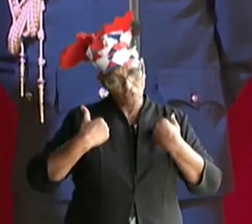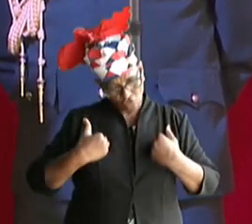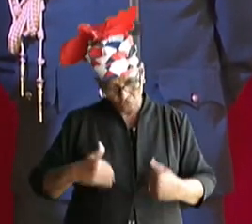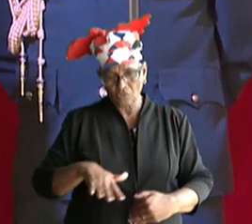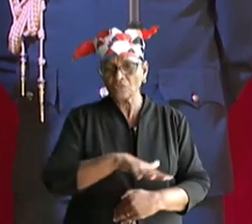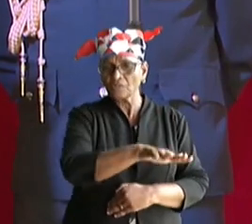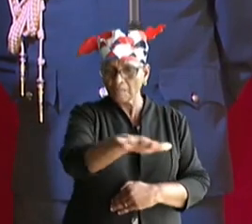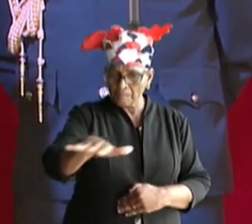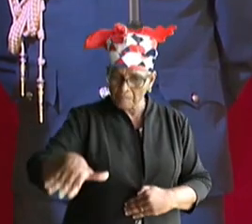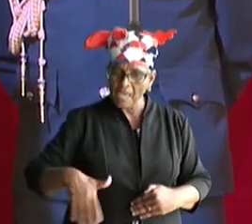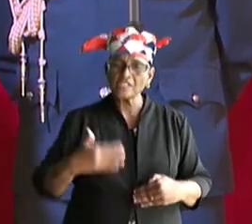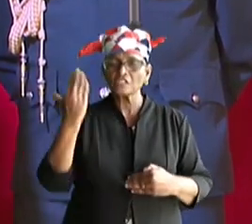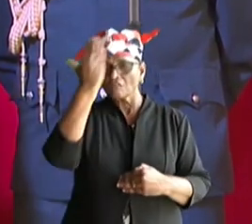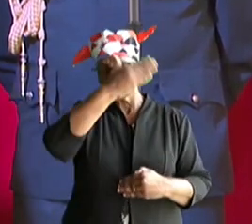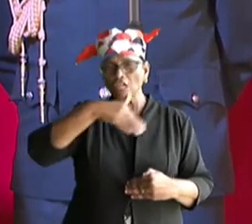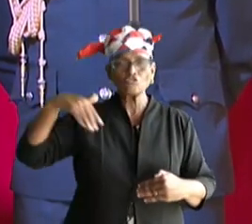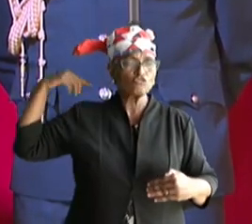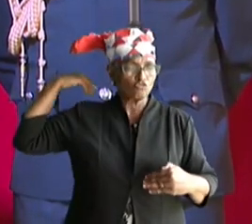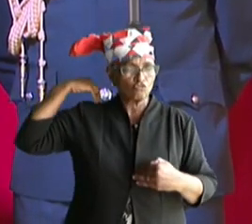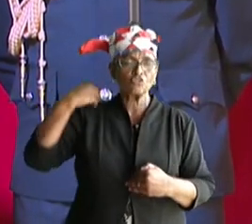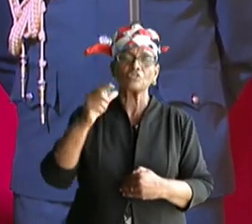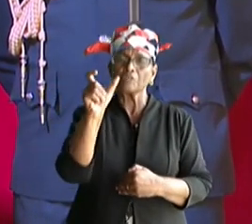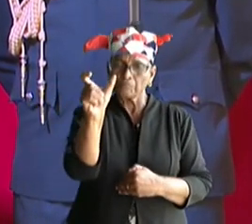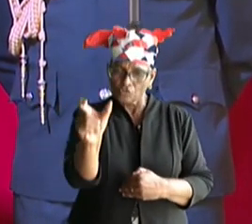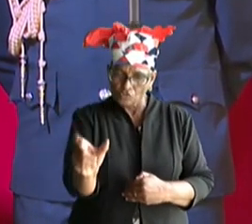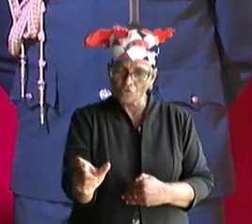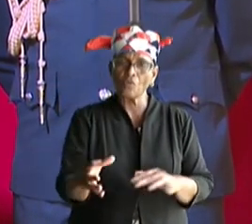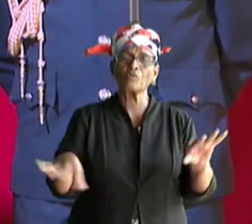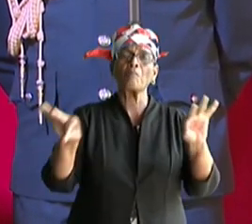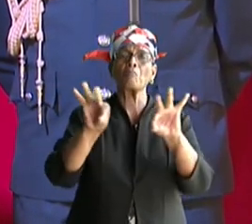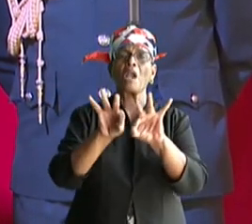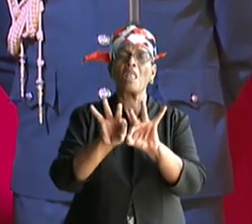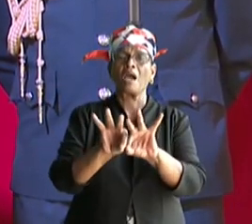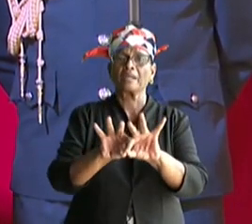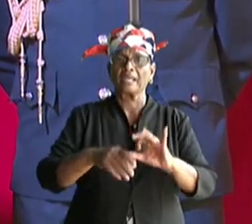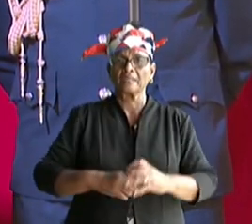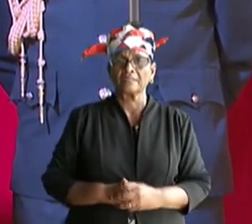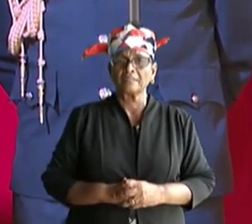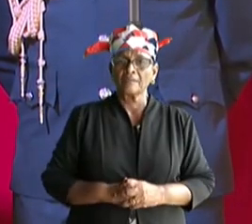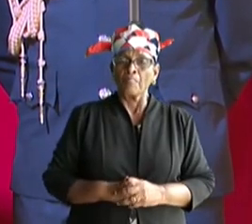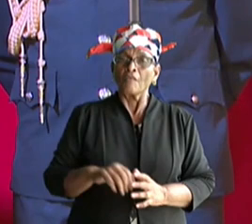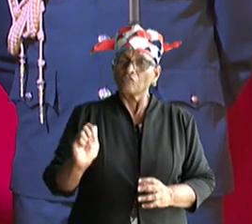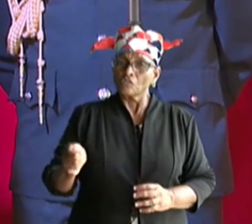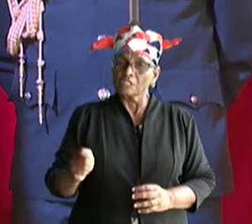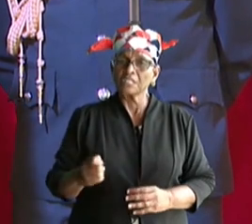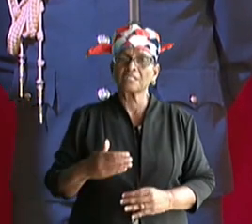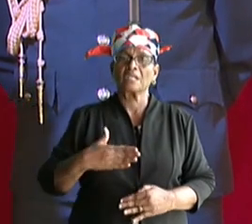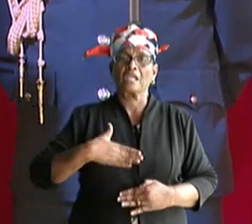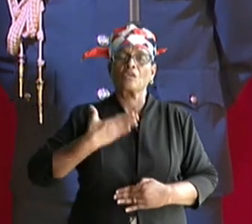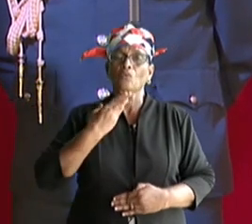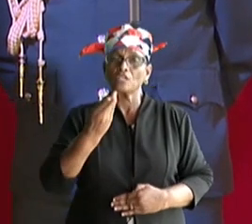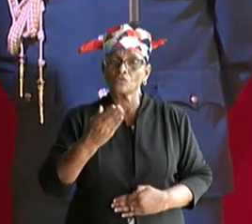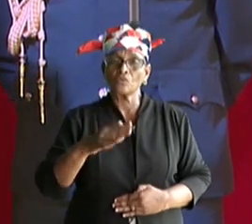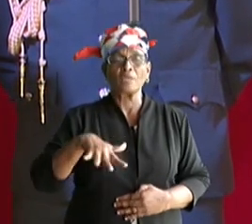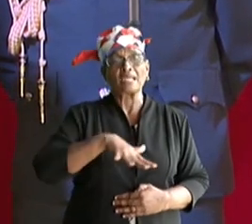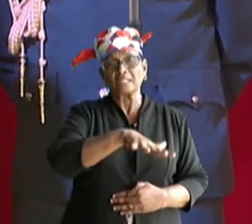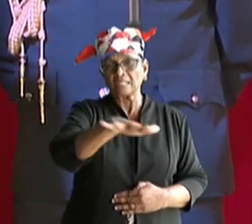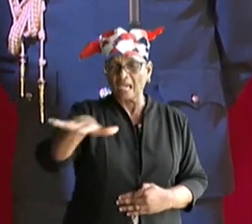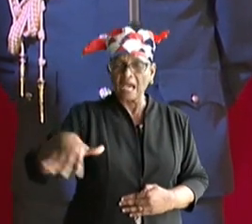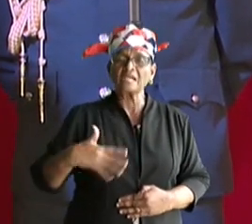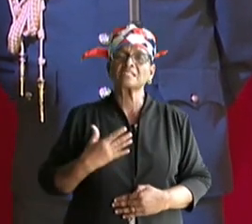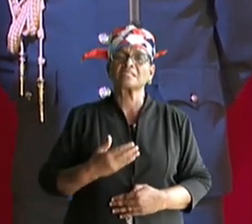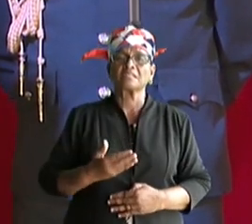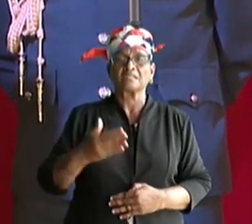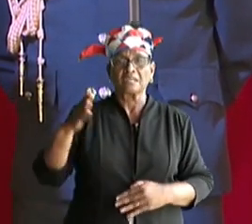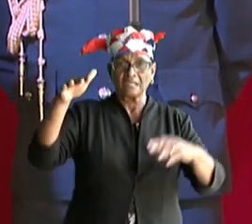mens, de Surinaamse burger. Meneer voorzitter, ik wens u en de gehele natie een